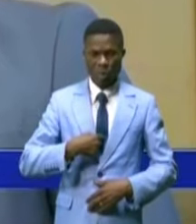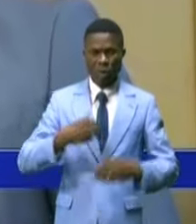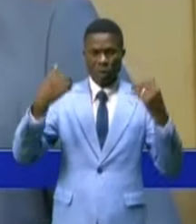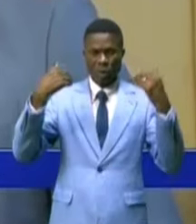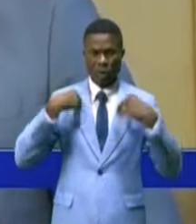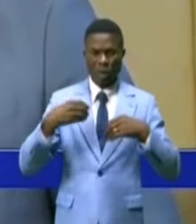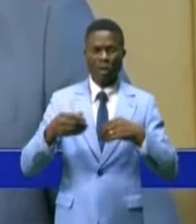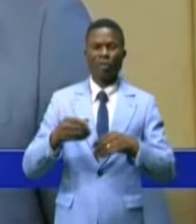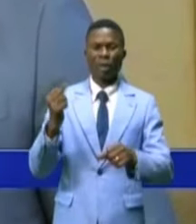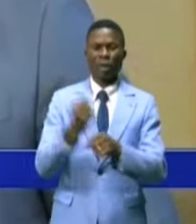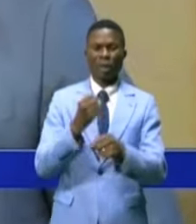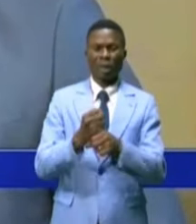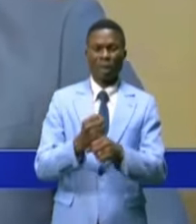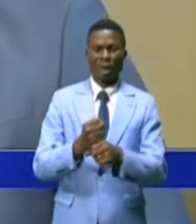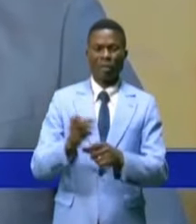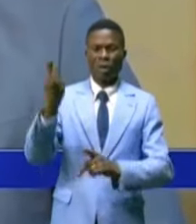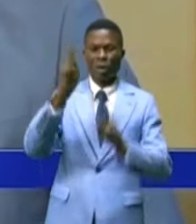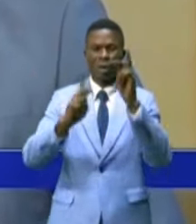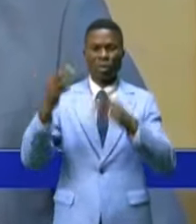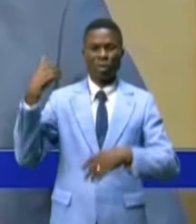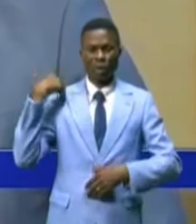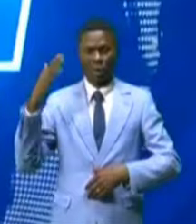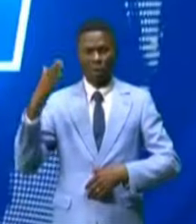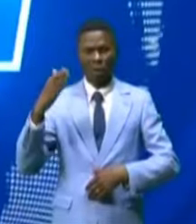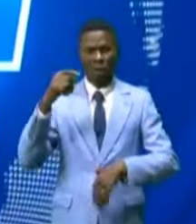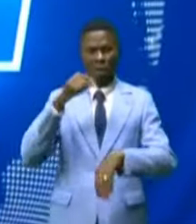public pour répondre à mon mandat.